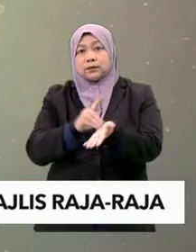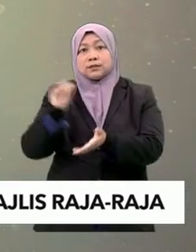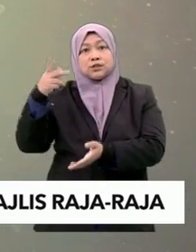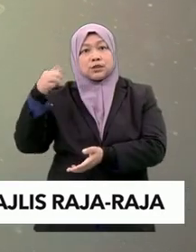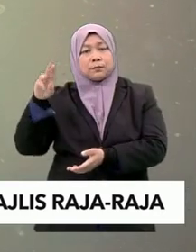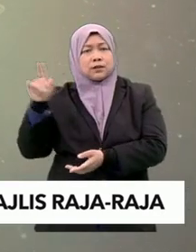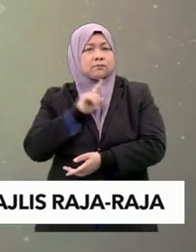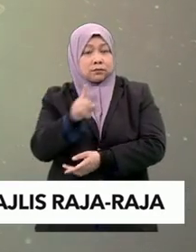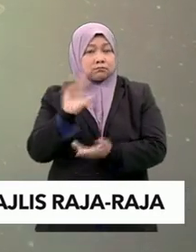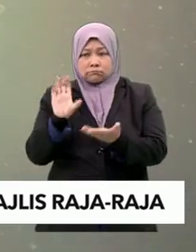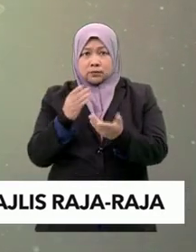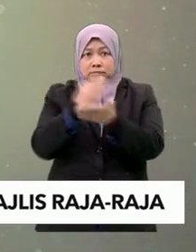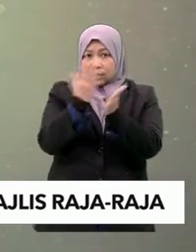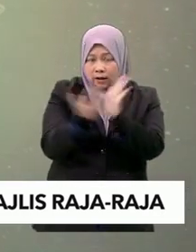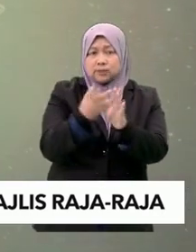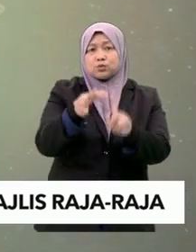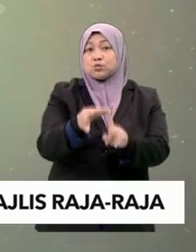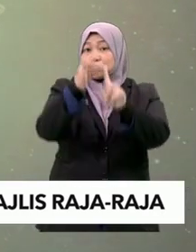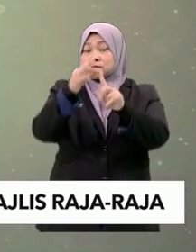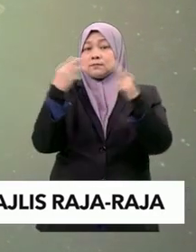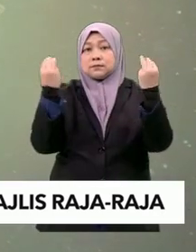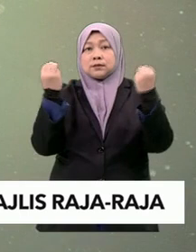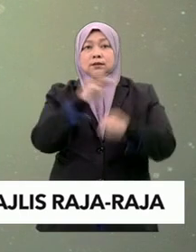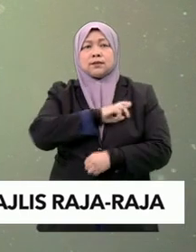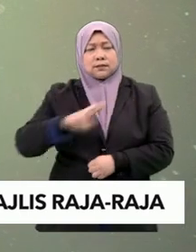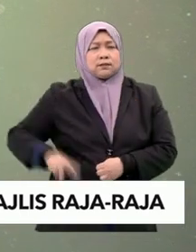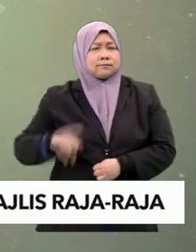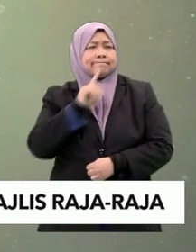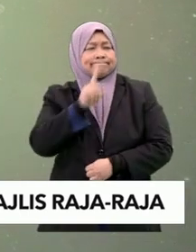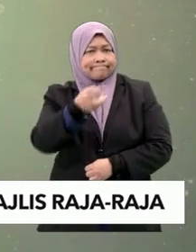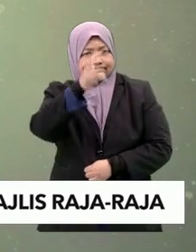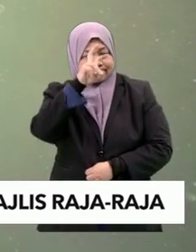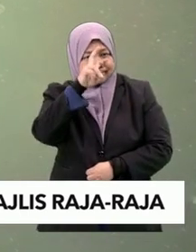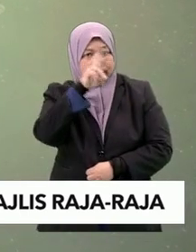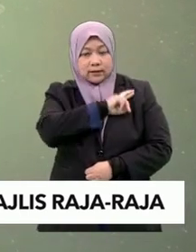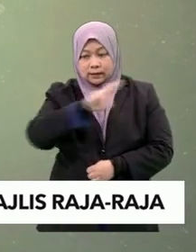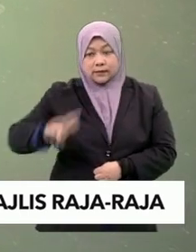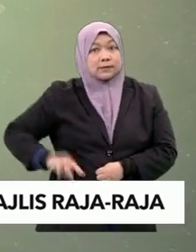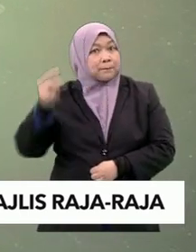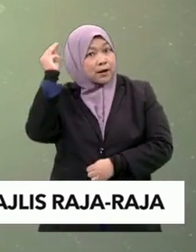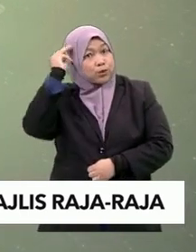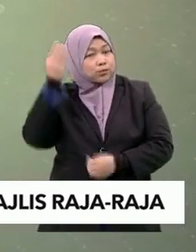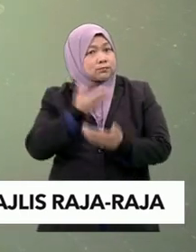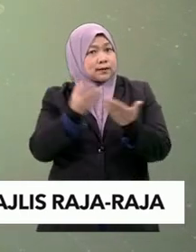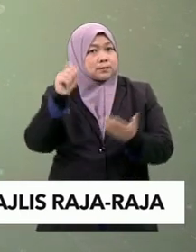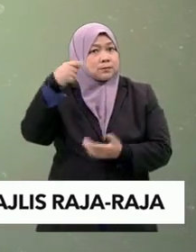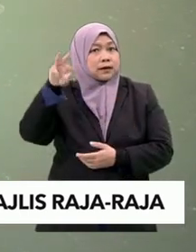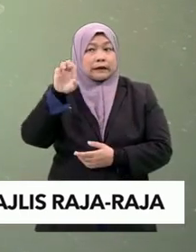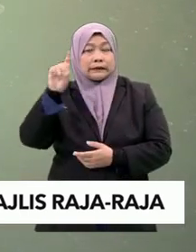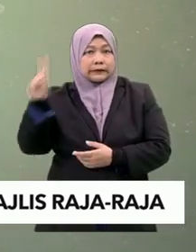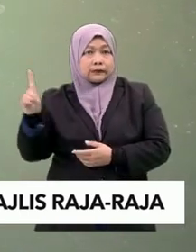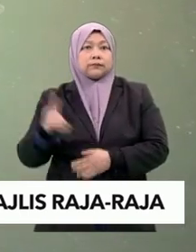Aziz peruntukan khusus berkaitan Majlis raja-raja ini merupakan perkara yang ditegas oleh raja-raja Melayu kepada suruhanjaya